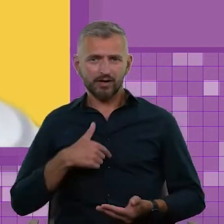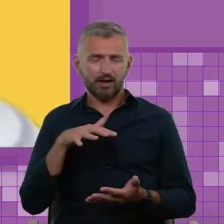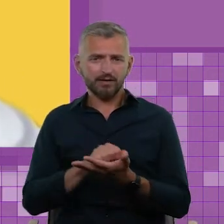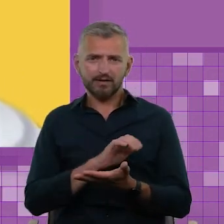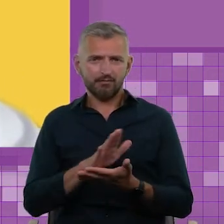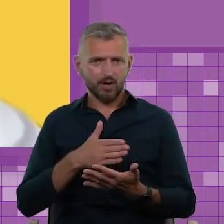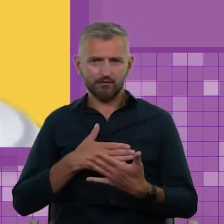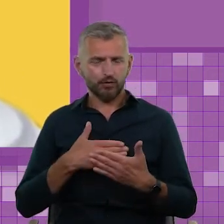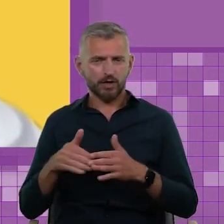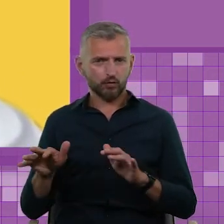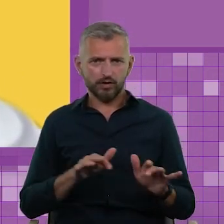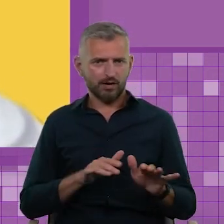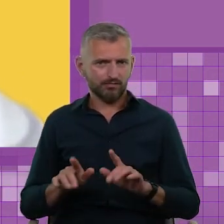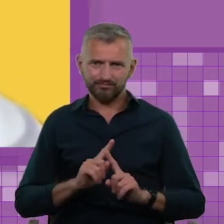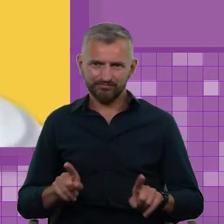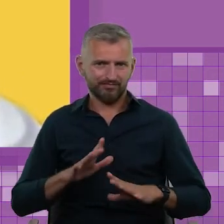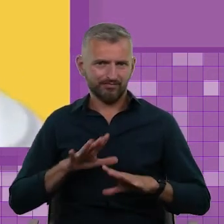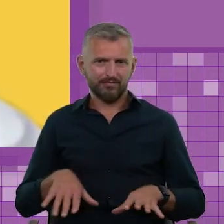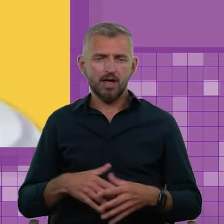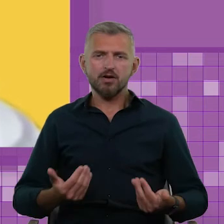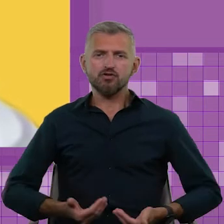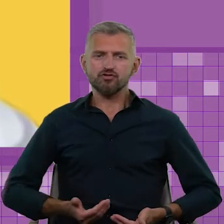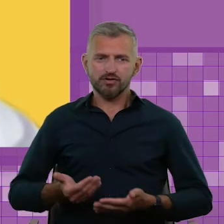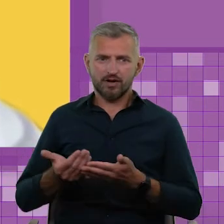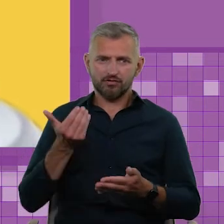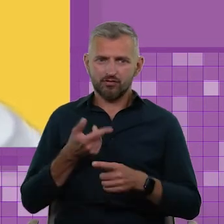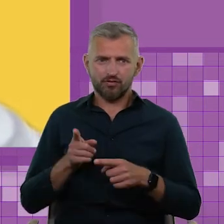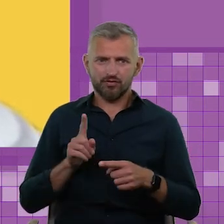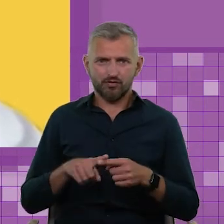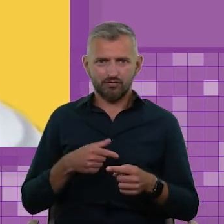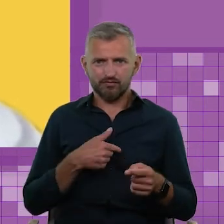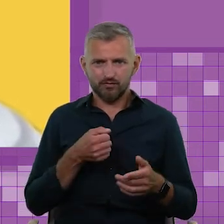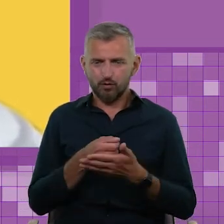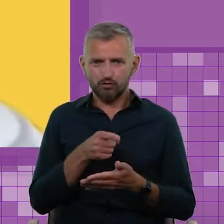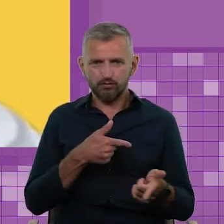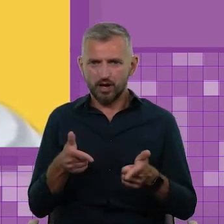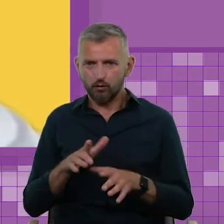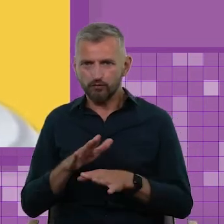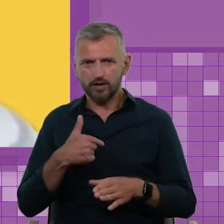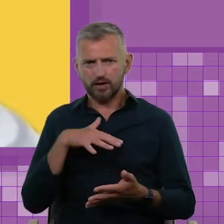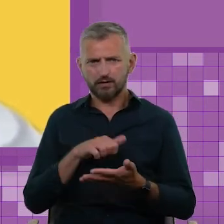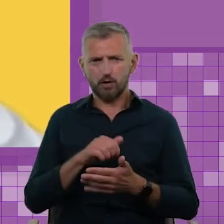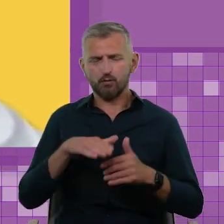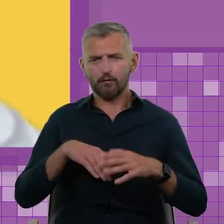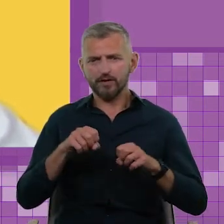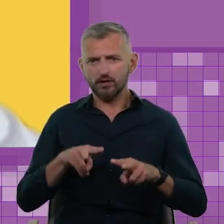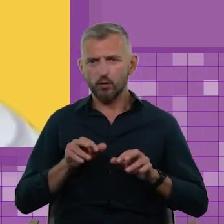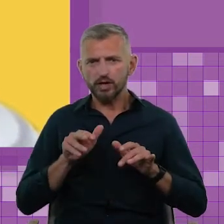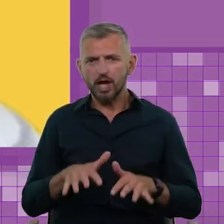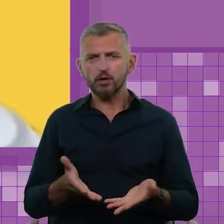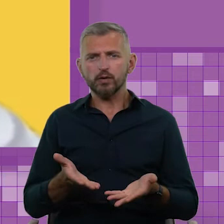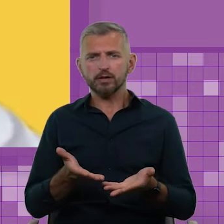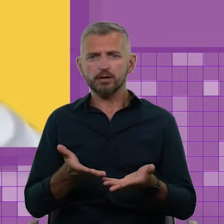займалася молодецькою діяльністю. Да? Життя до цього мене не готувало, я займалася собі своєю професійною діяльністю,